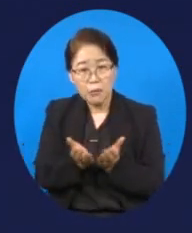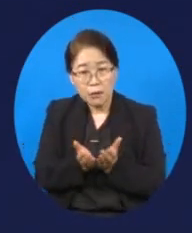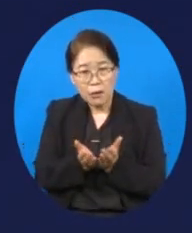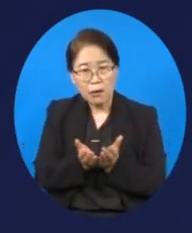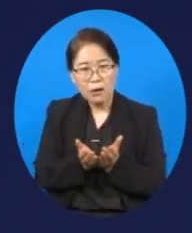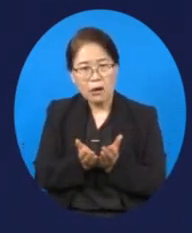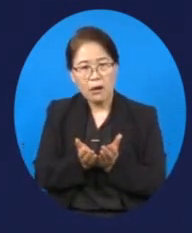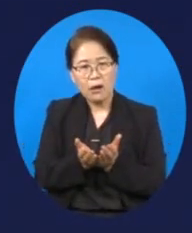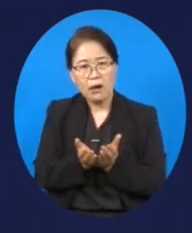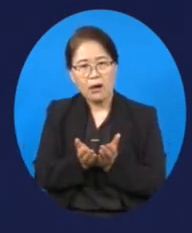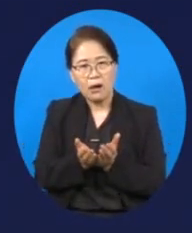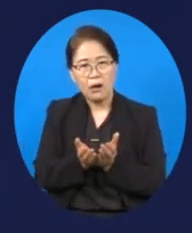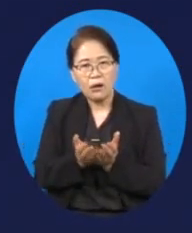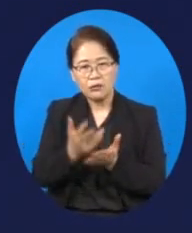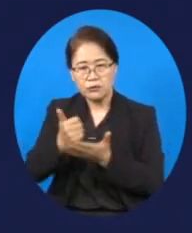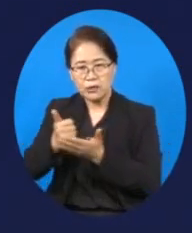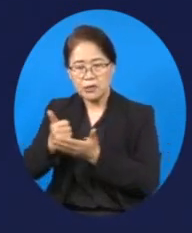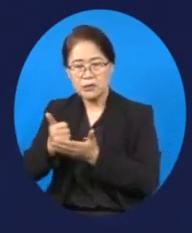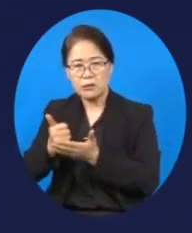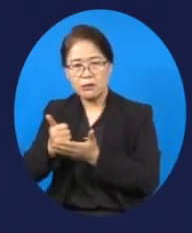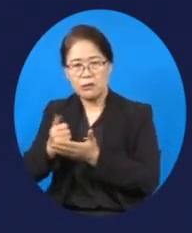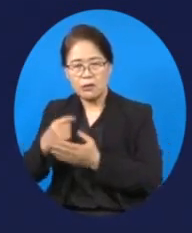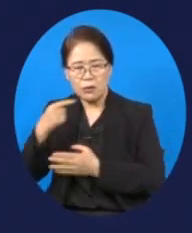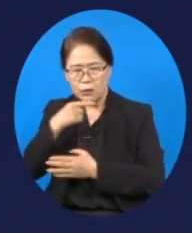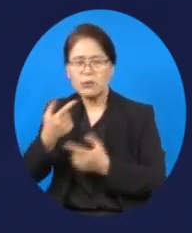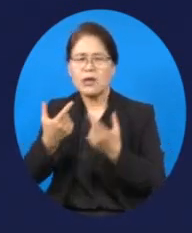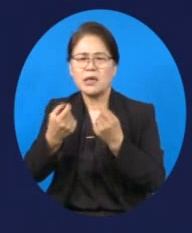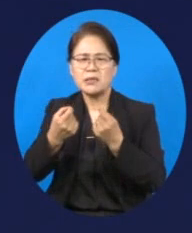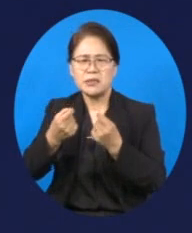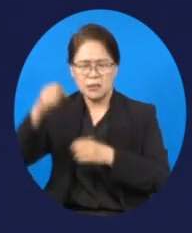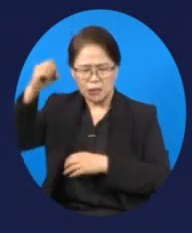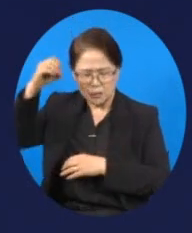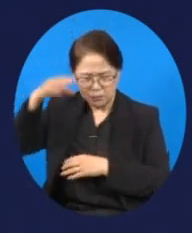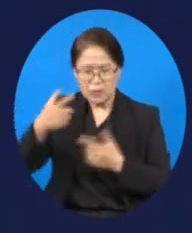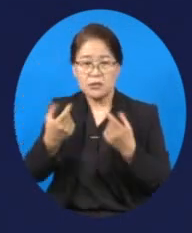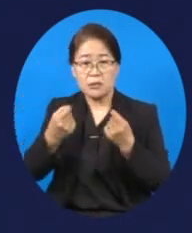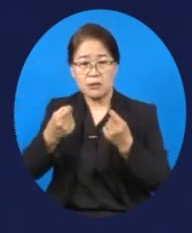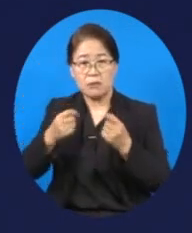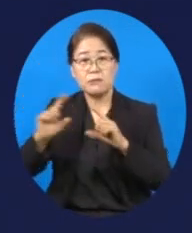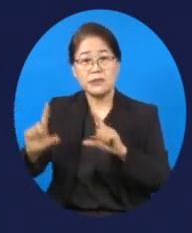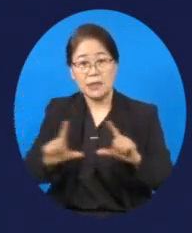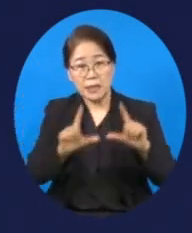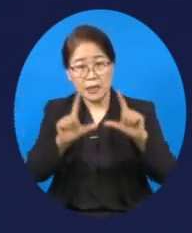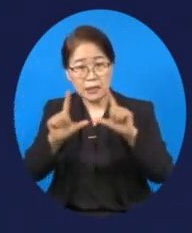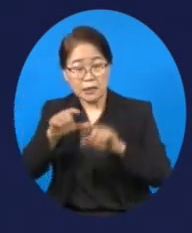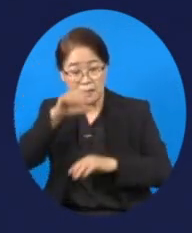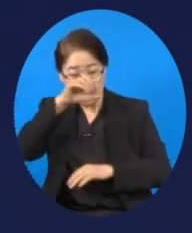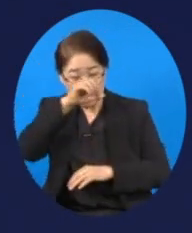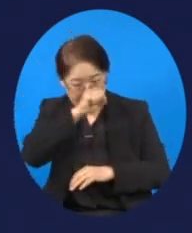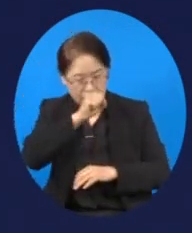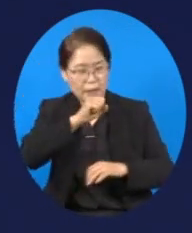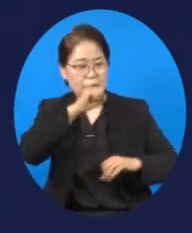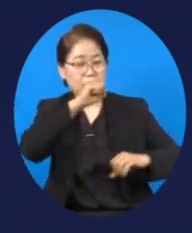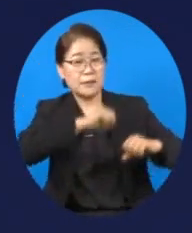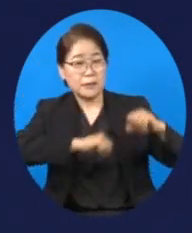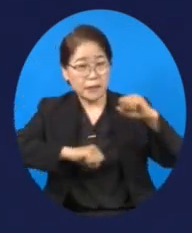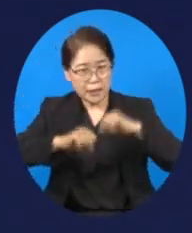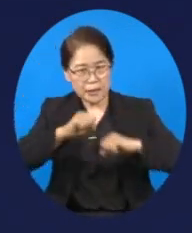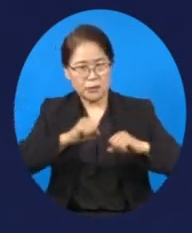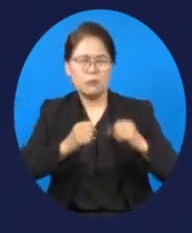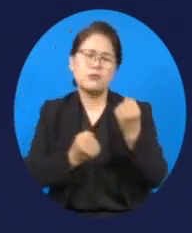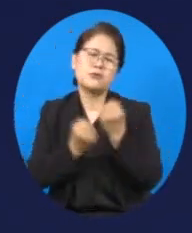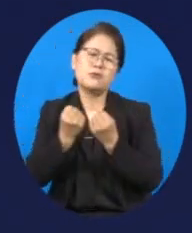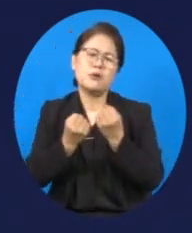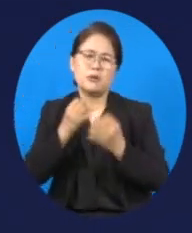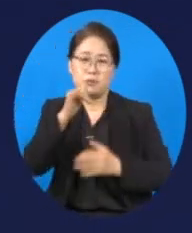분명히 소금과 빛이 되는 삶을 착한 행실과 착한 행실로 말씀하고 있기 때문에